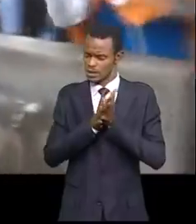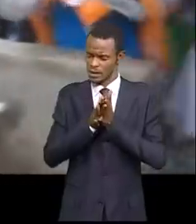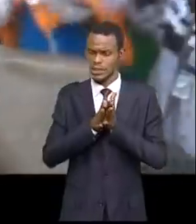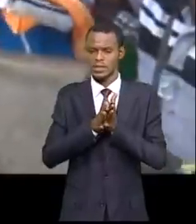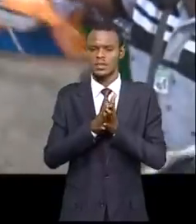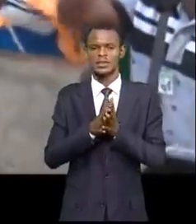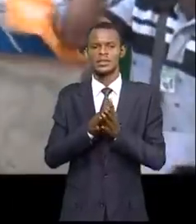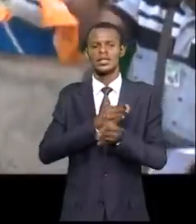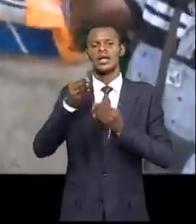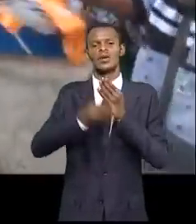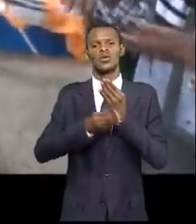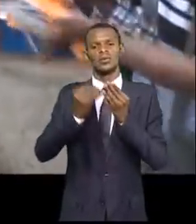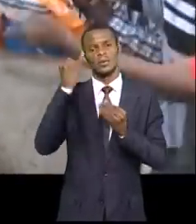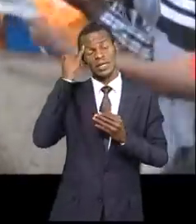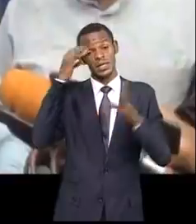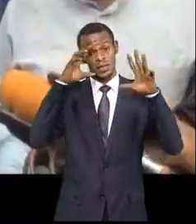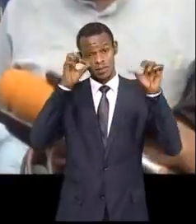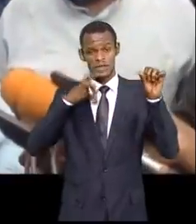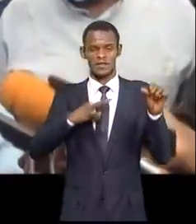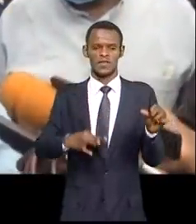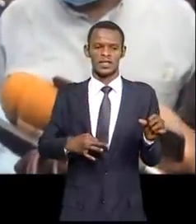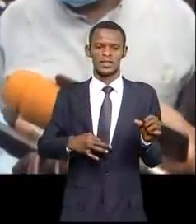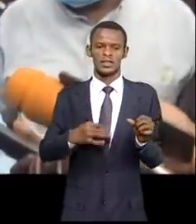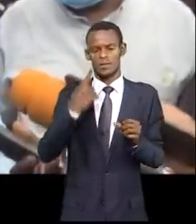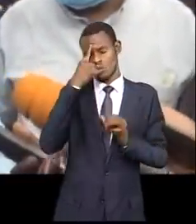centrée sur le développement à la base